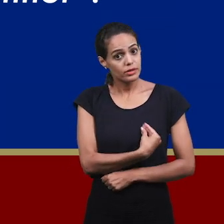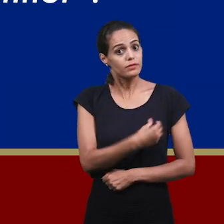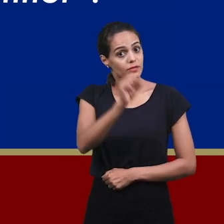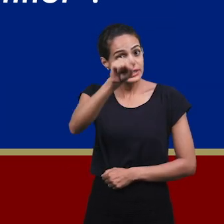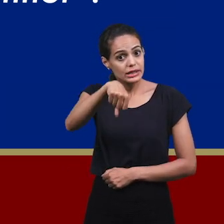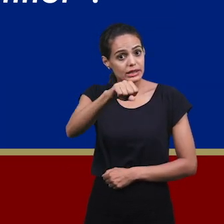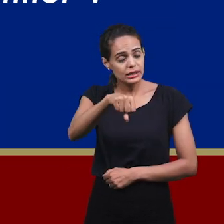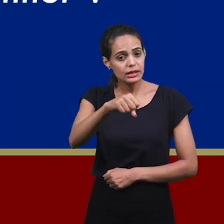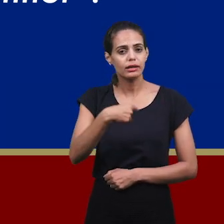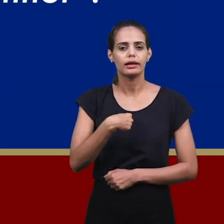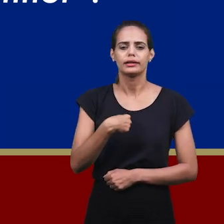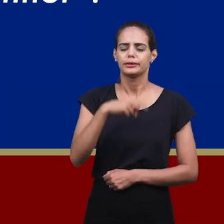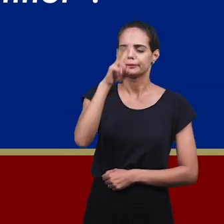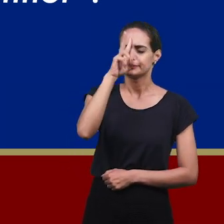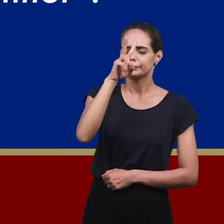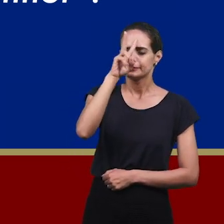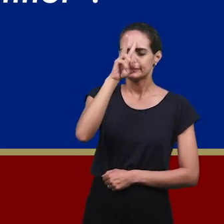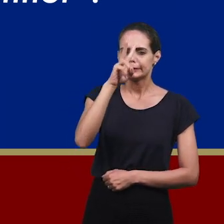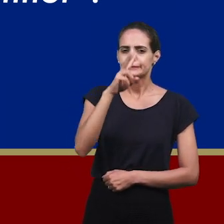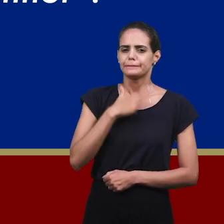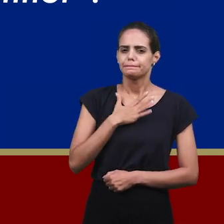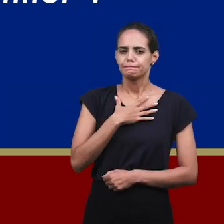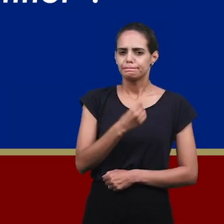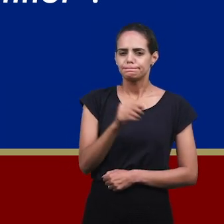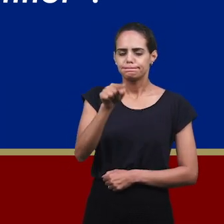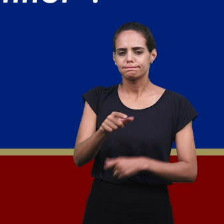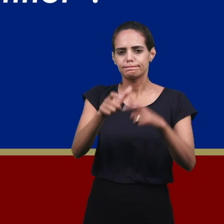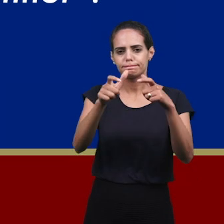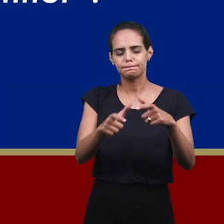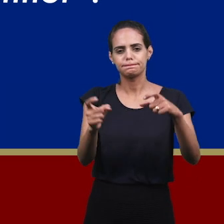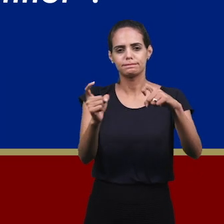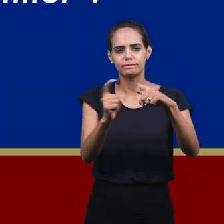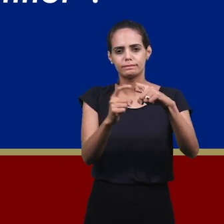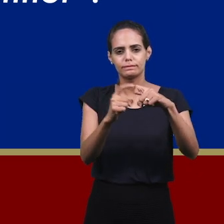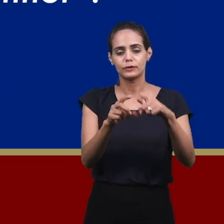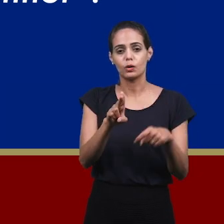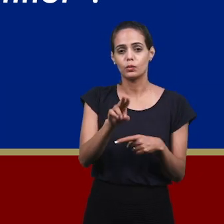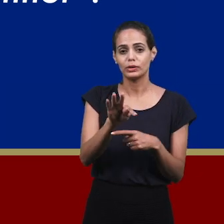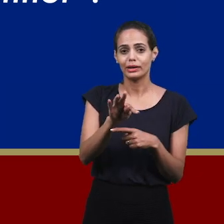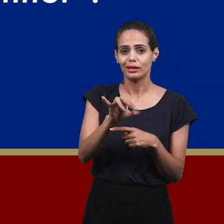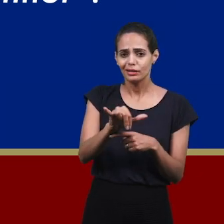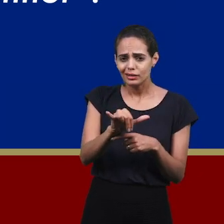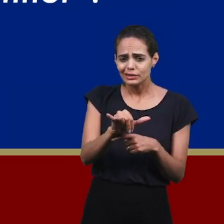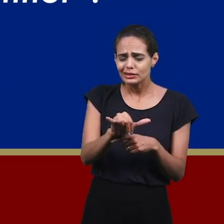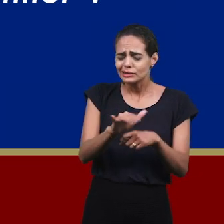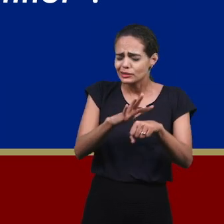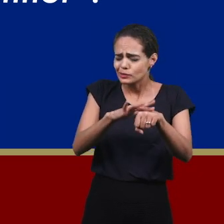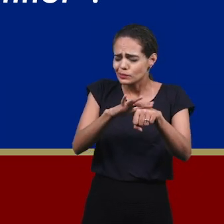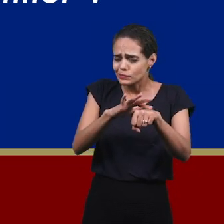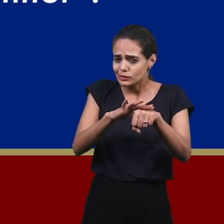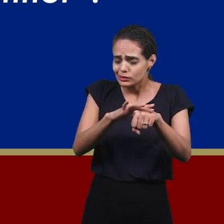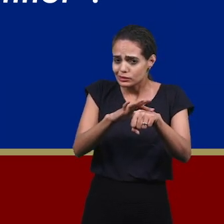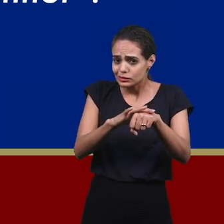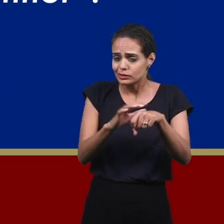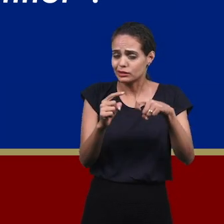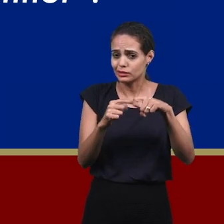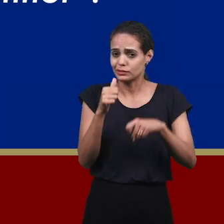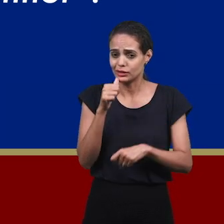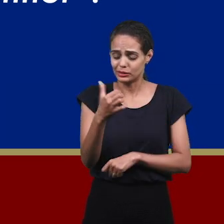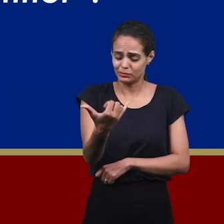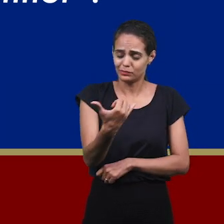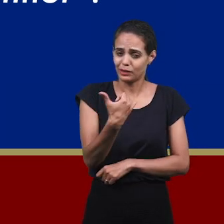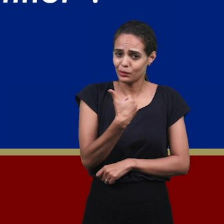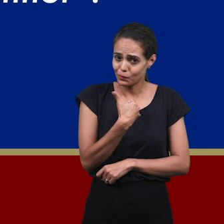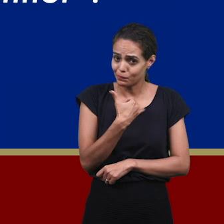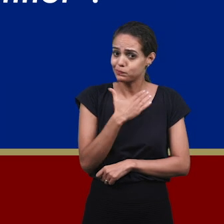elle a dû rester à l'UTI car elle était très malade. Le docteur a dit qu'elle n'allait pas passer cette nuit-là, mais je suis allé au culte